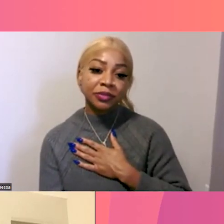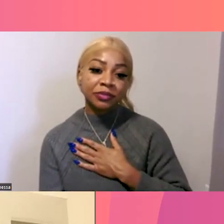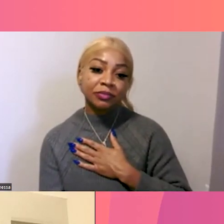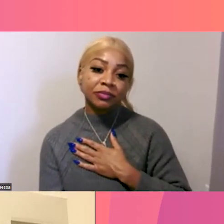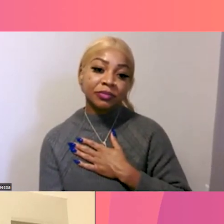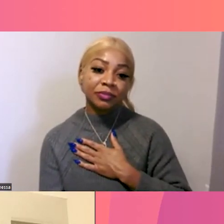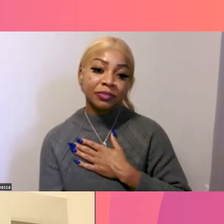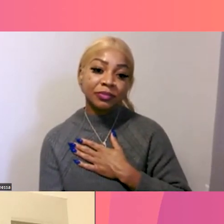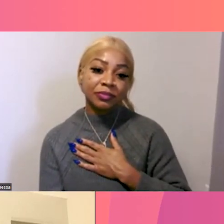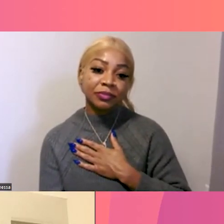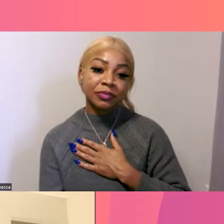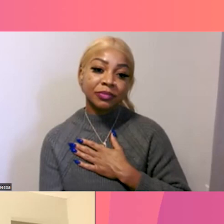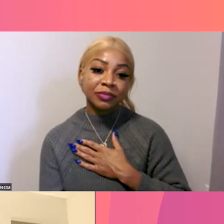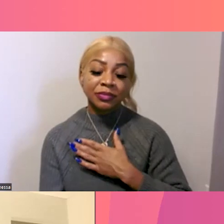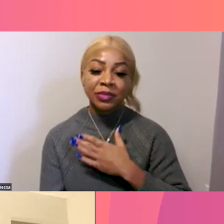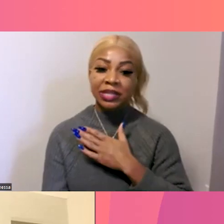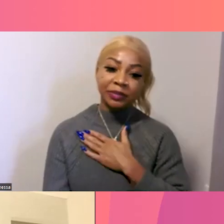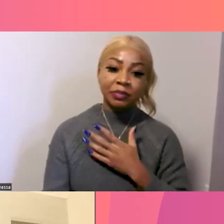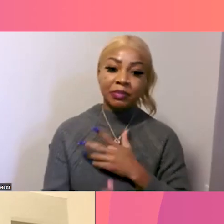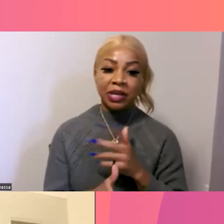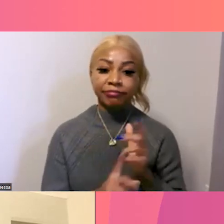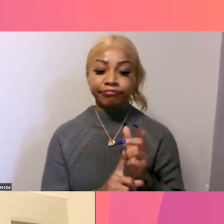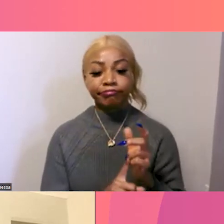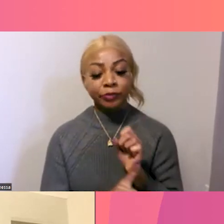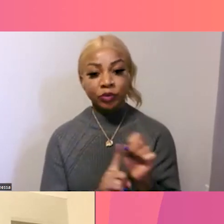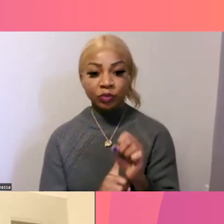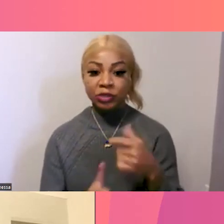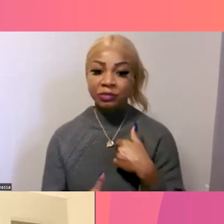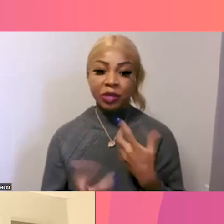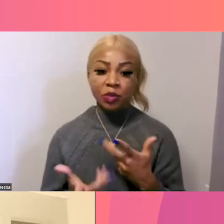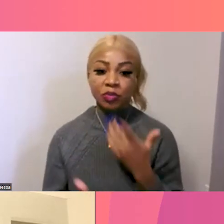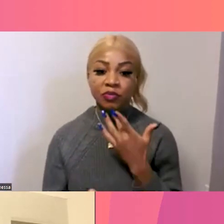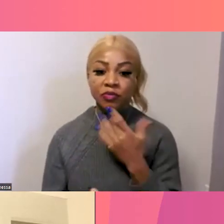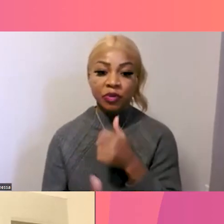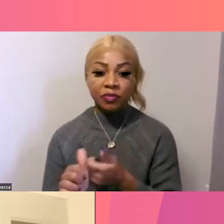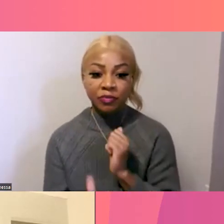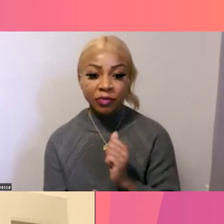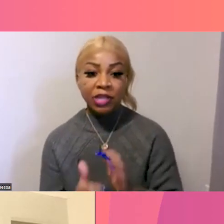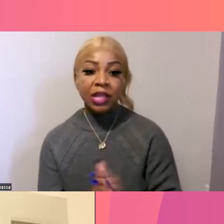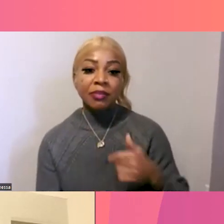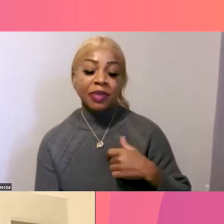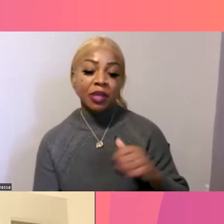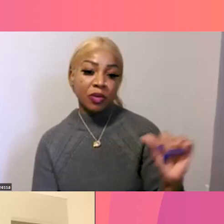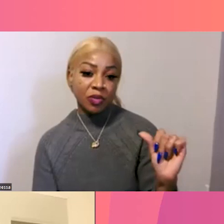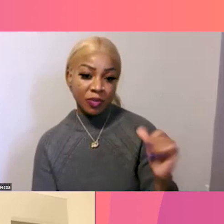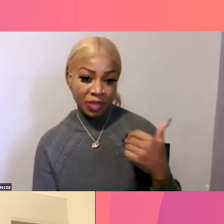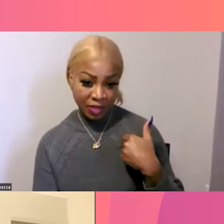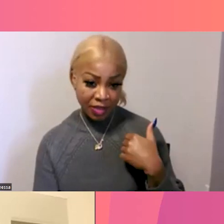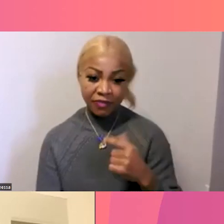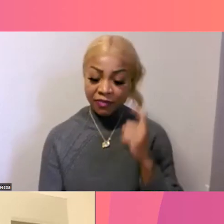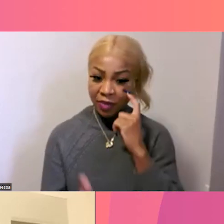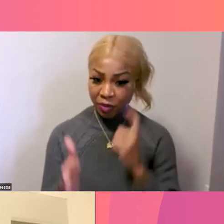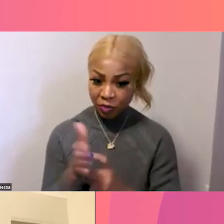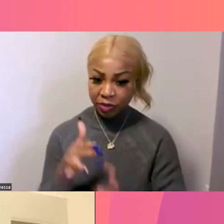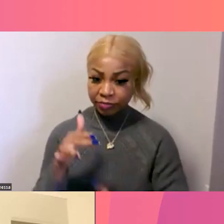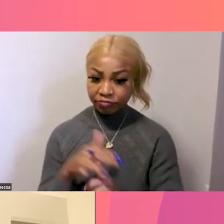la corpulence et en études sur la corpulence. Donc, et on me pose la question souvent. Une